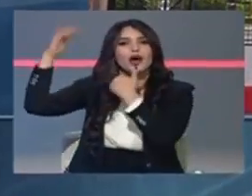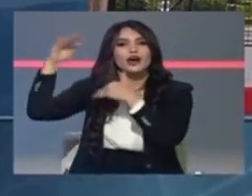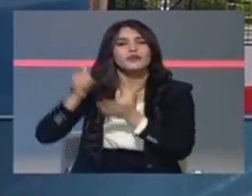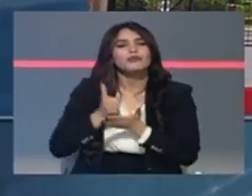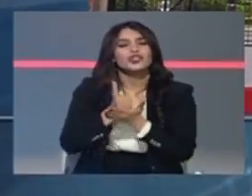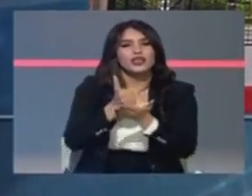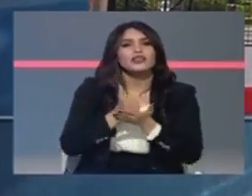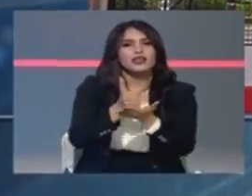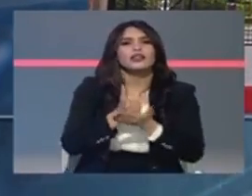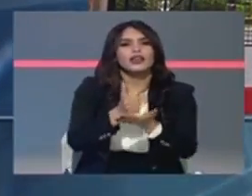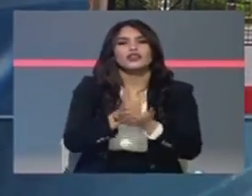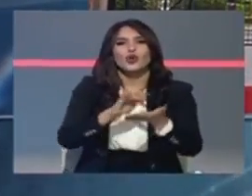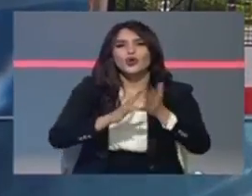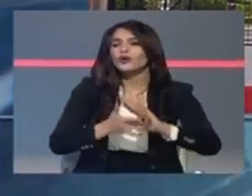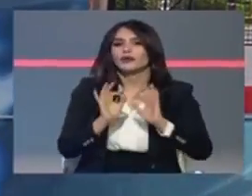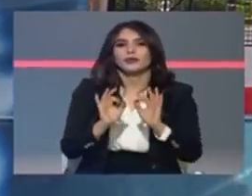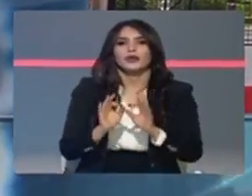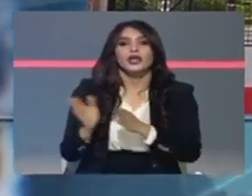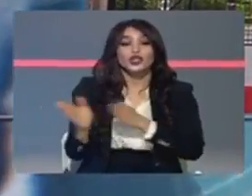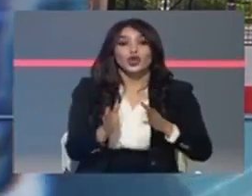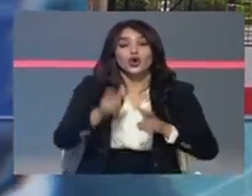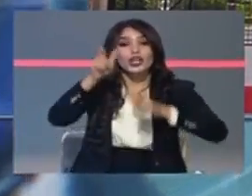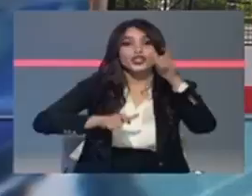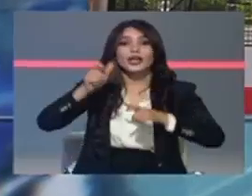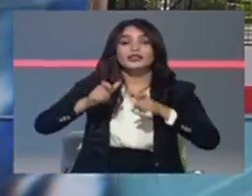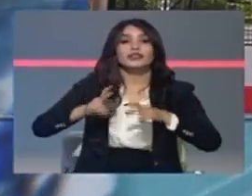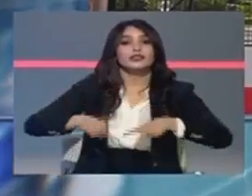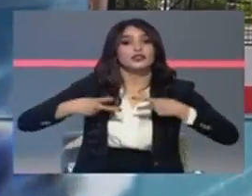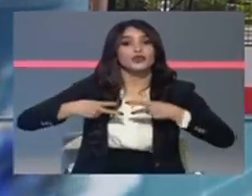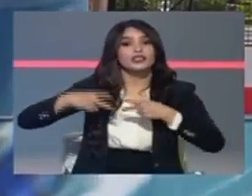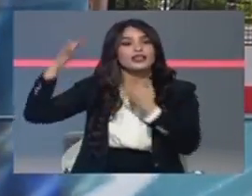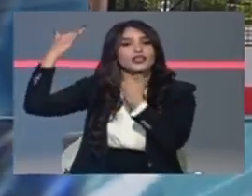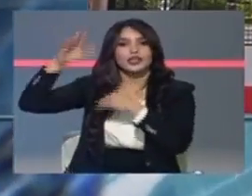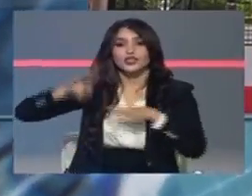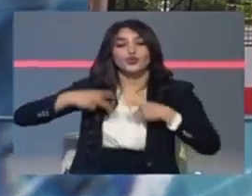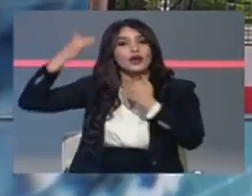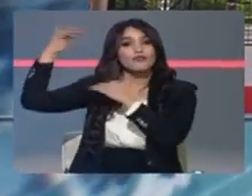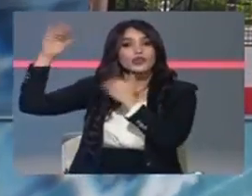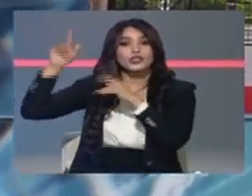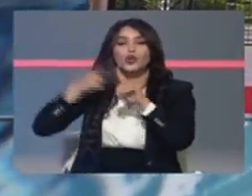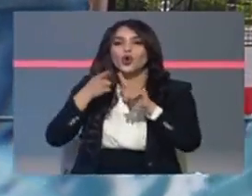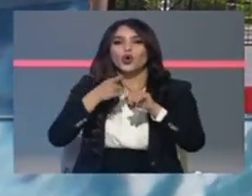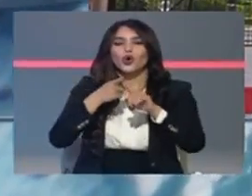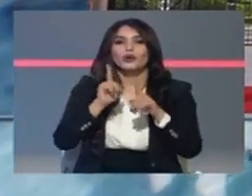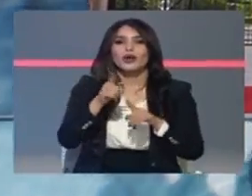وبالشرائح يعني الضعيفة أو الهشة. شوف، الجالية نتاعنا التونسية البرة المقيمة وفي إطار قانوني